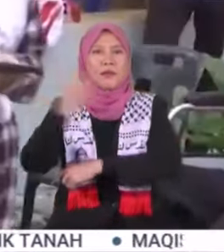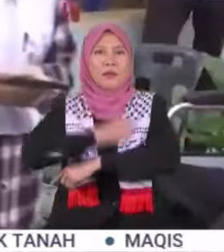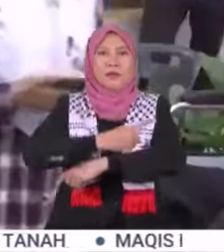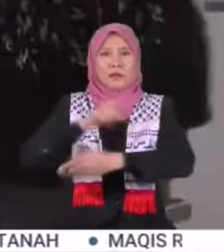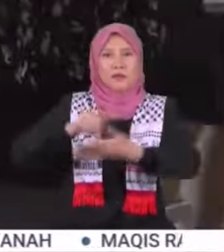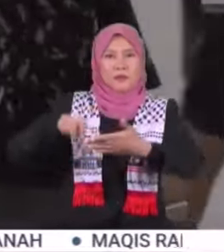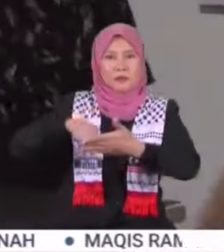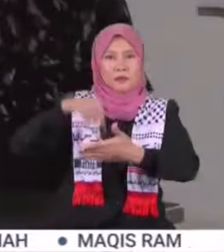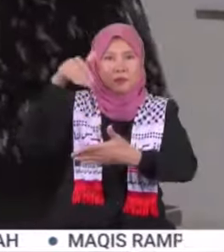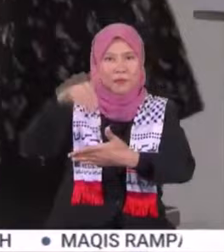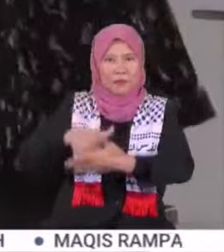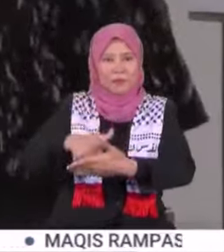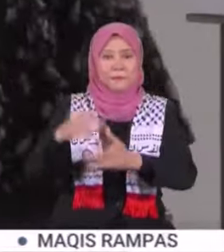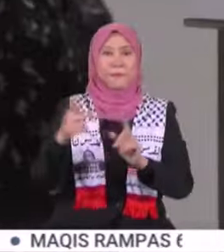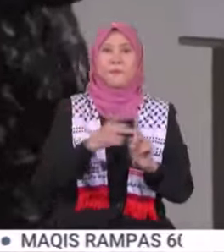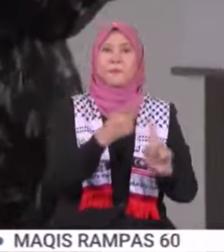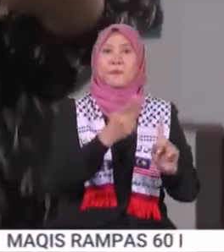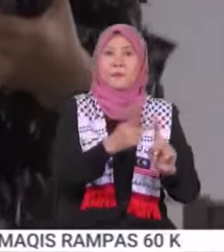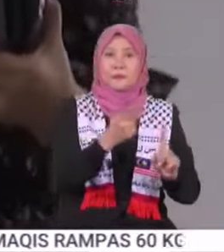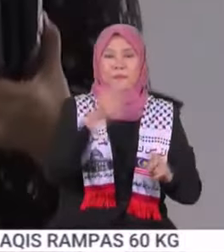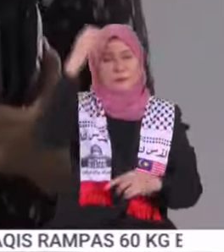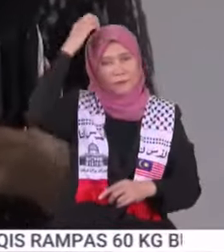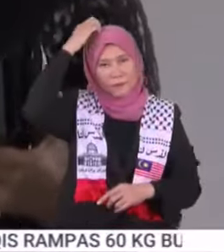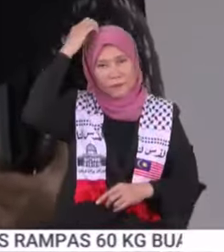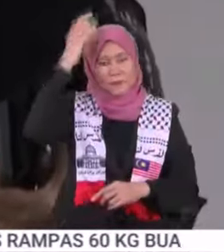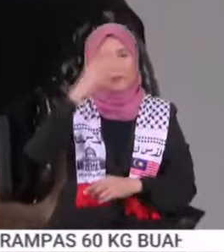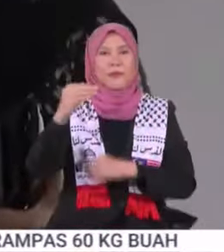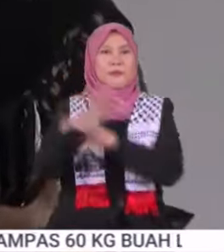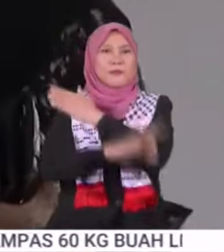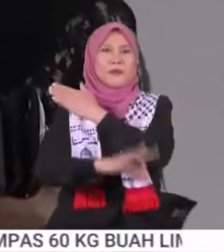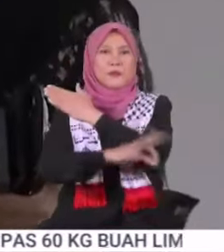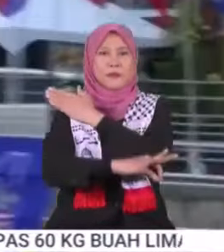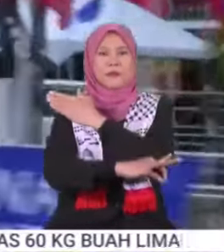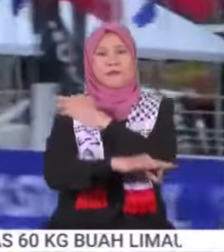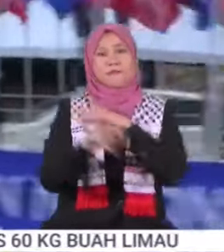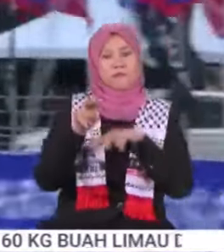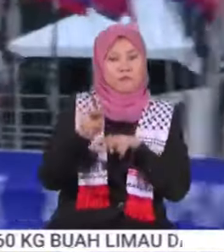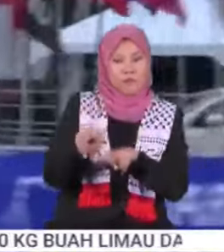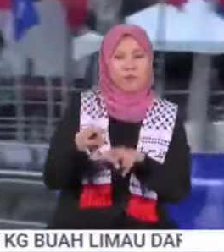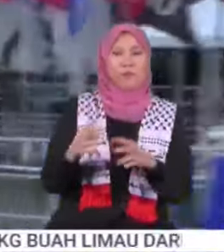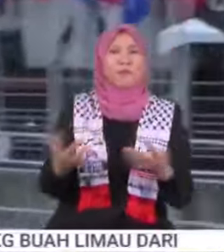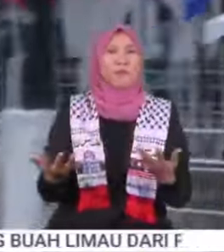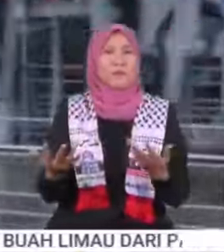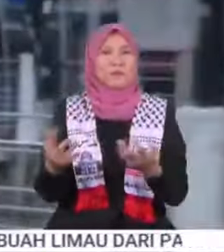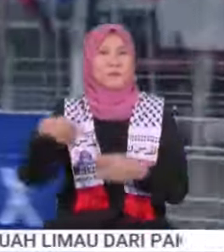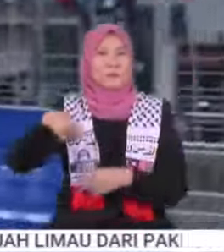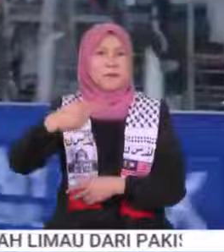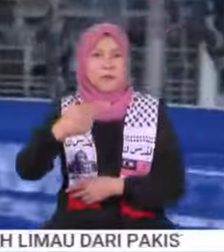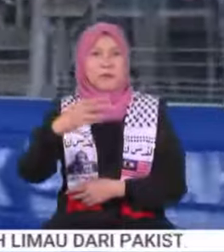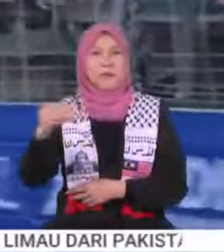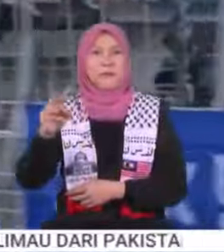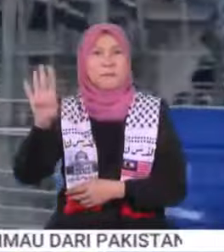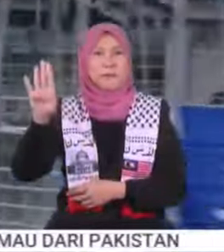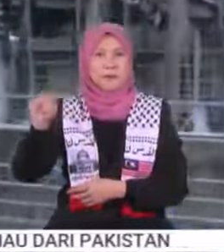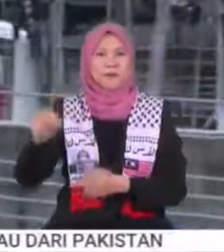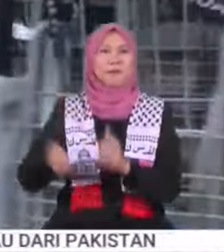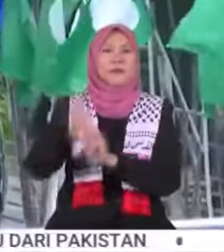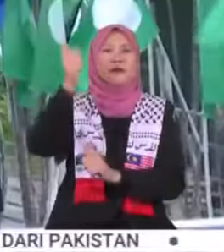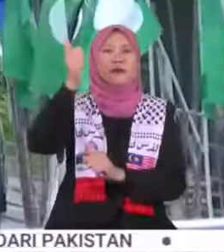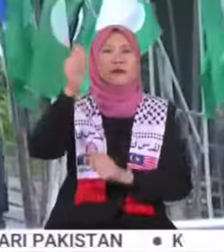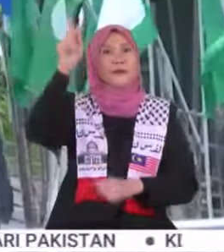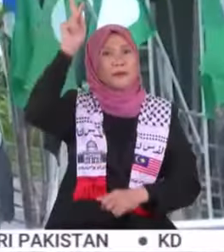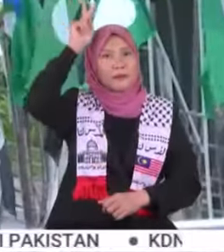hari pengundian. Pulau Pinang, Selangor dan Negeri Sembilan menyaksikan gabungan PH dan VN menang.